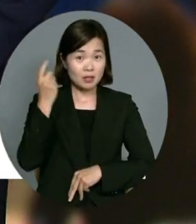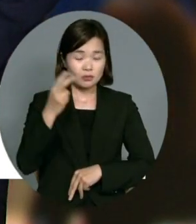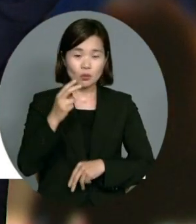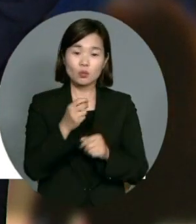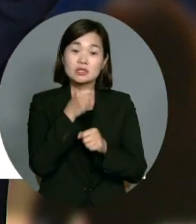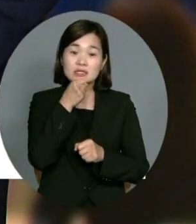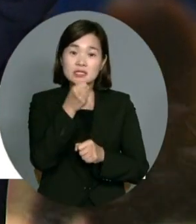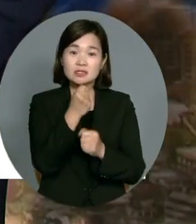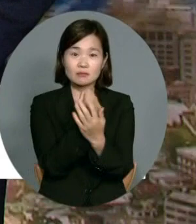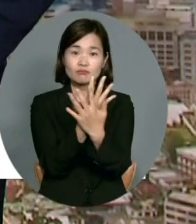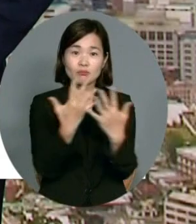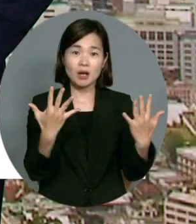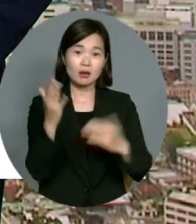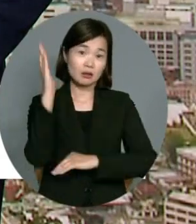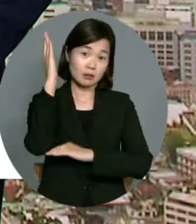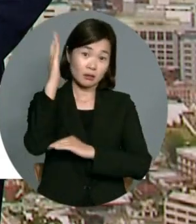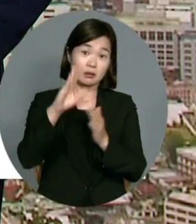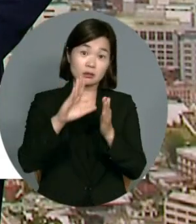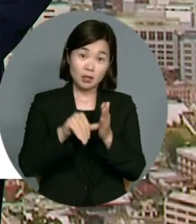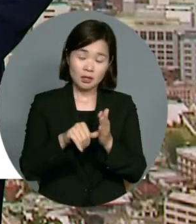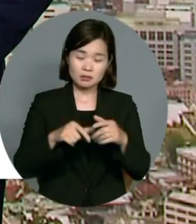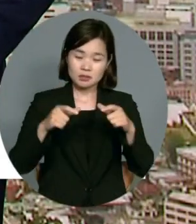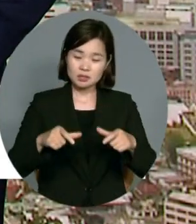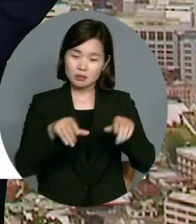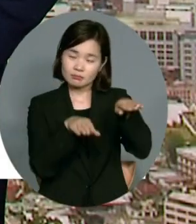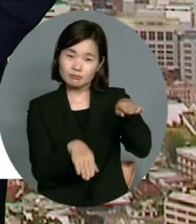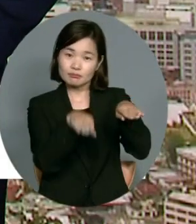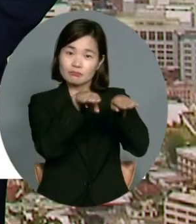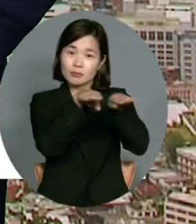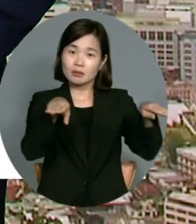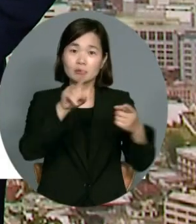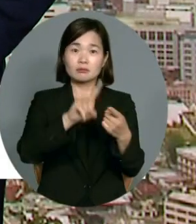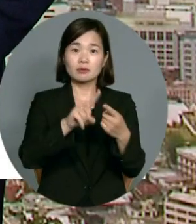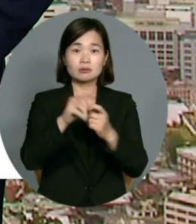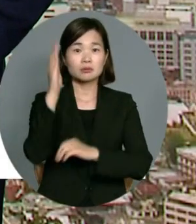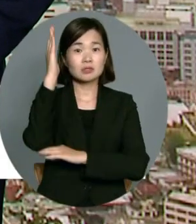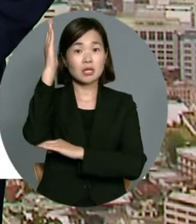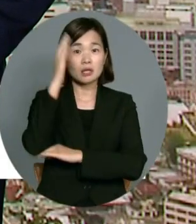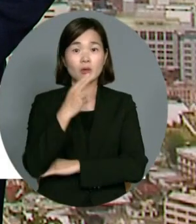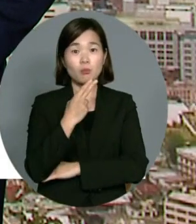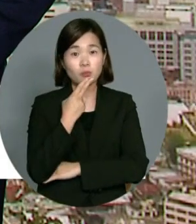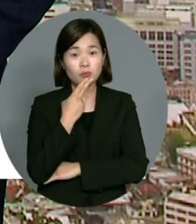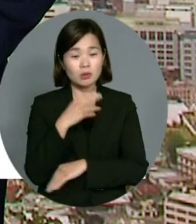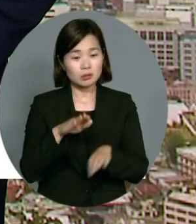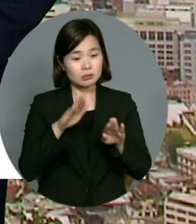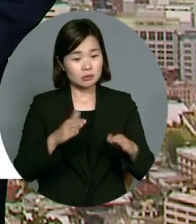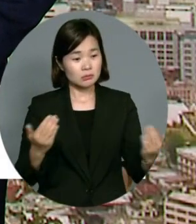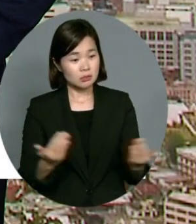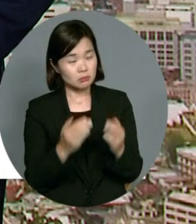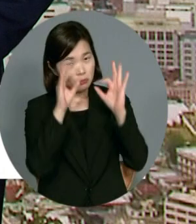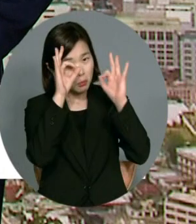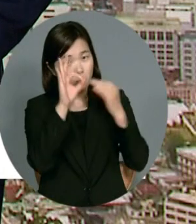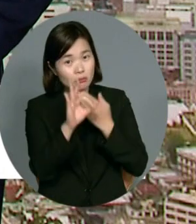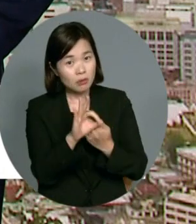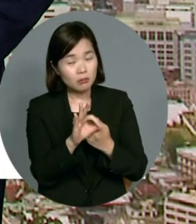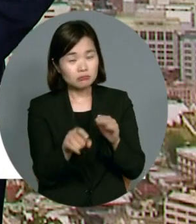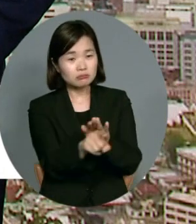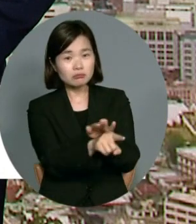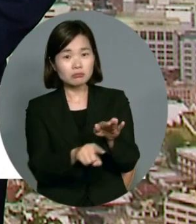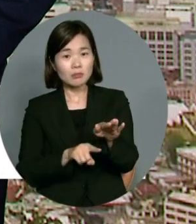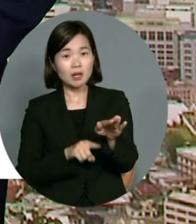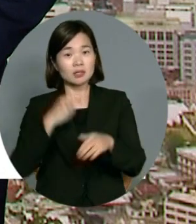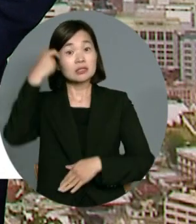위한 이렇다 할 정책은 보이지 않았습니다. 오히려 최근 정부 행보는 균형 발전에 역행하고 있죠.